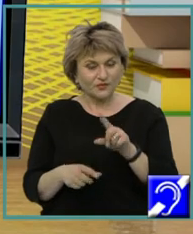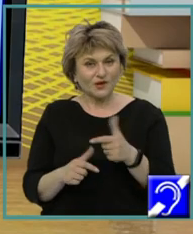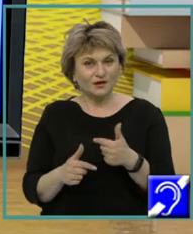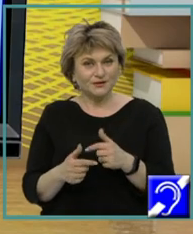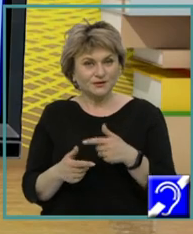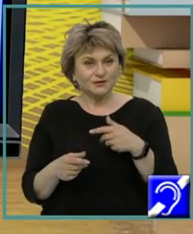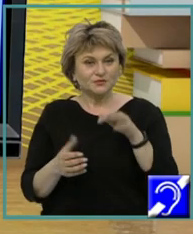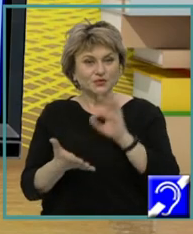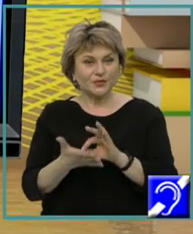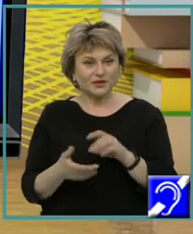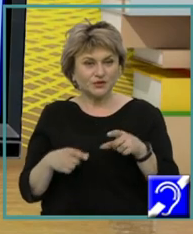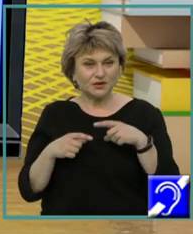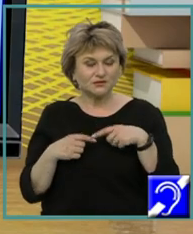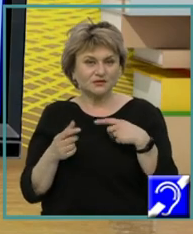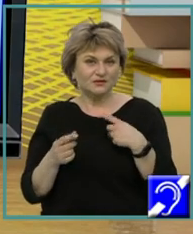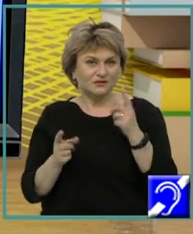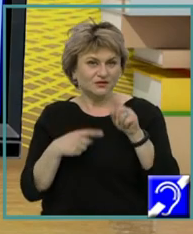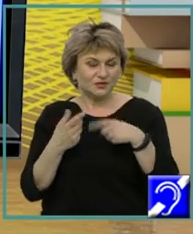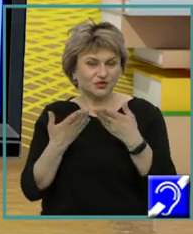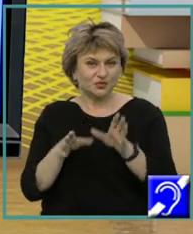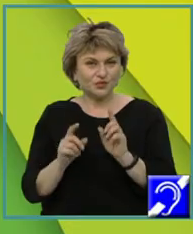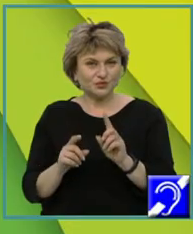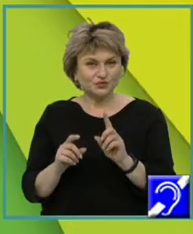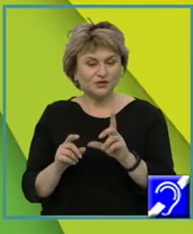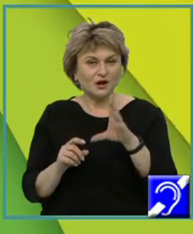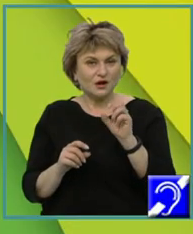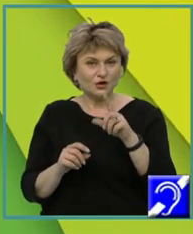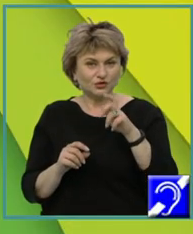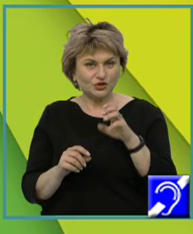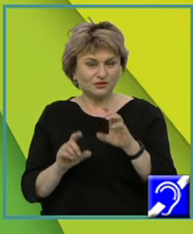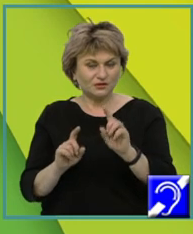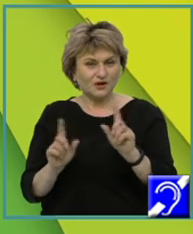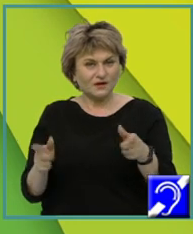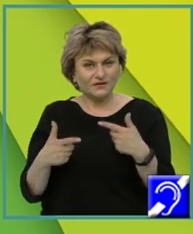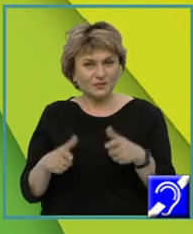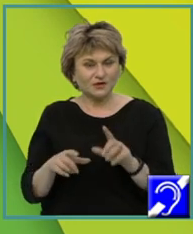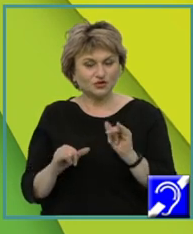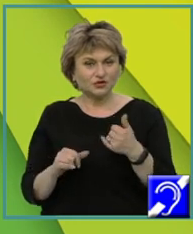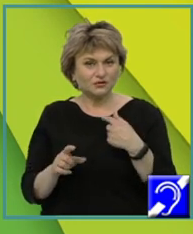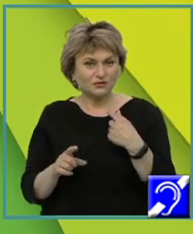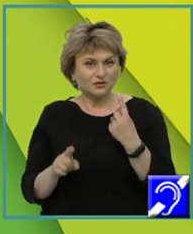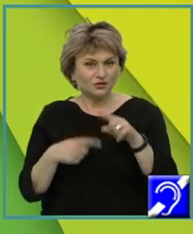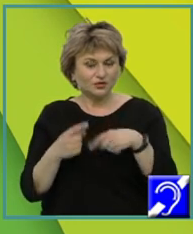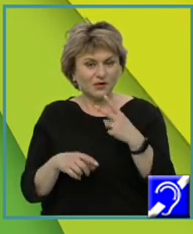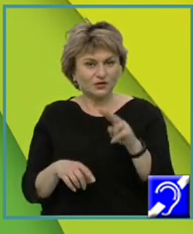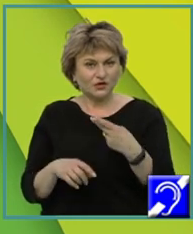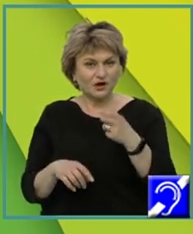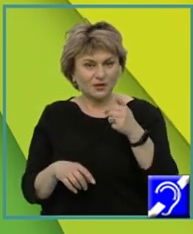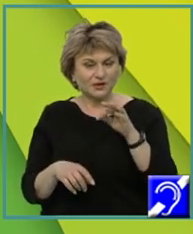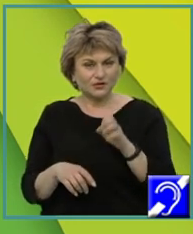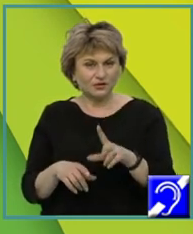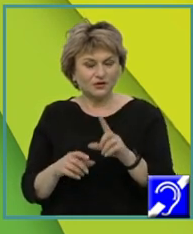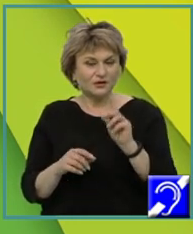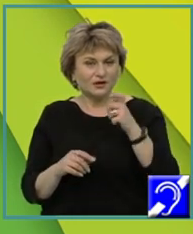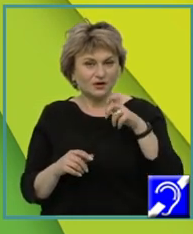momentul este ulterior începutul lui logic al evenimentelor abia în al doilea capitol diagonalele